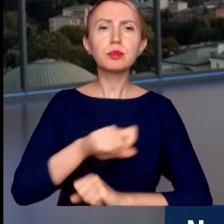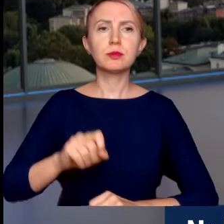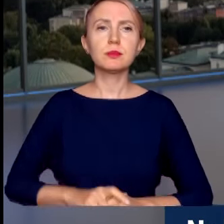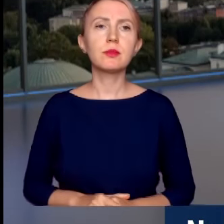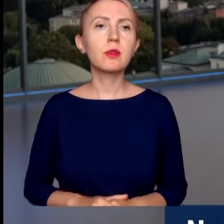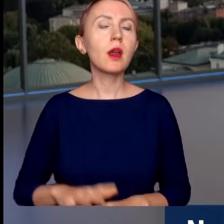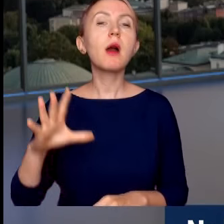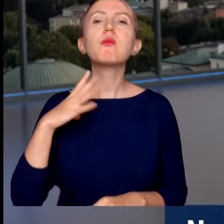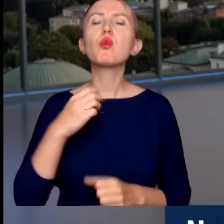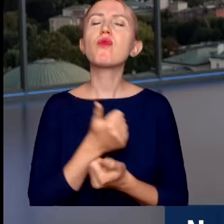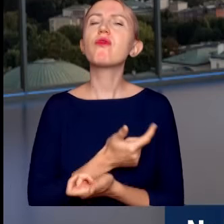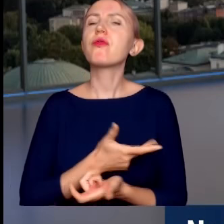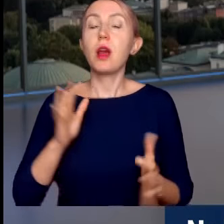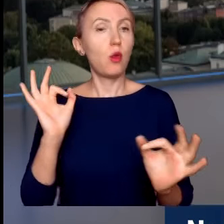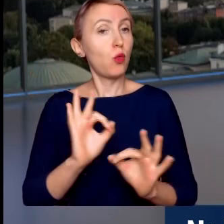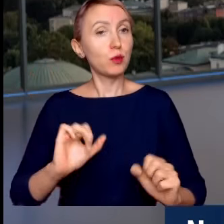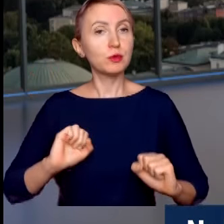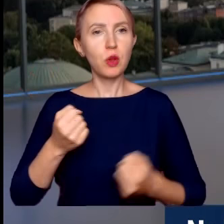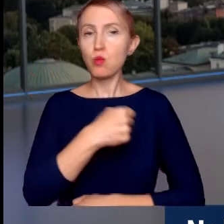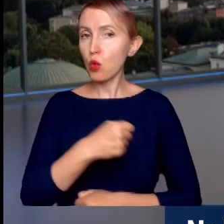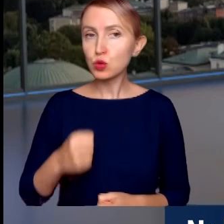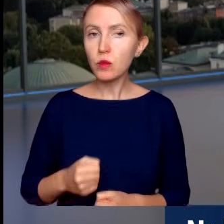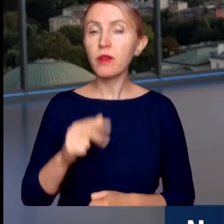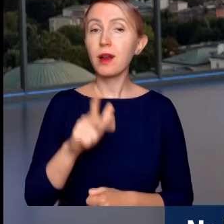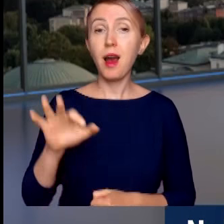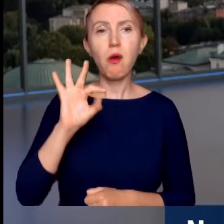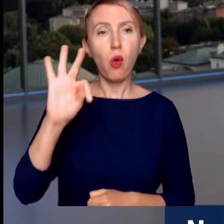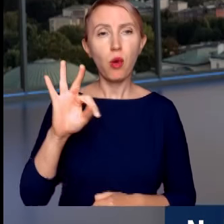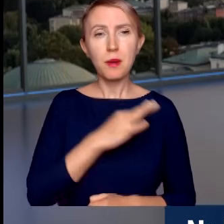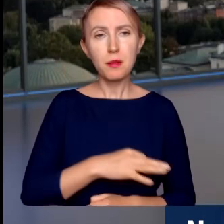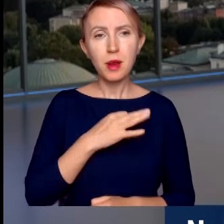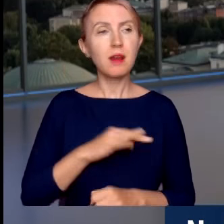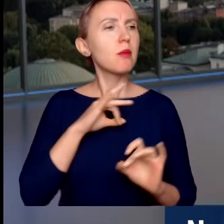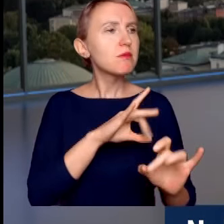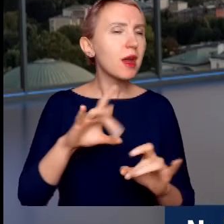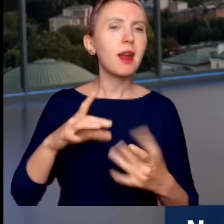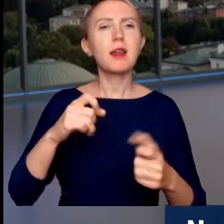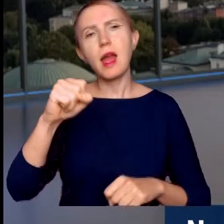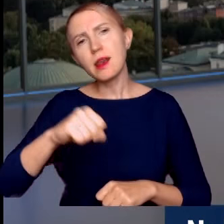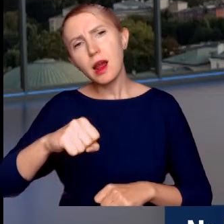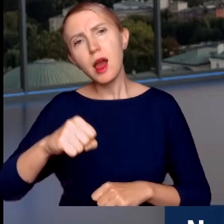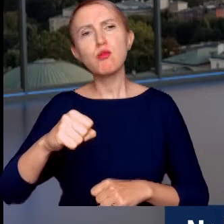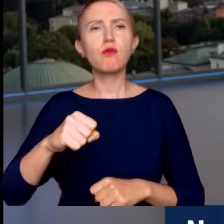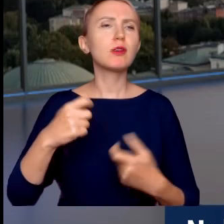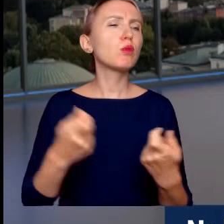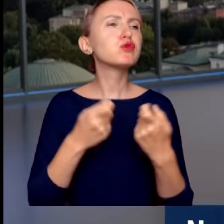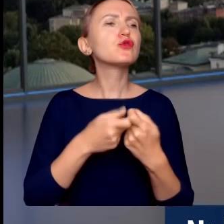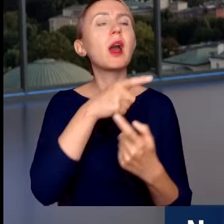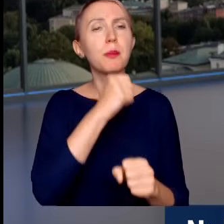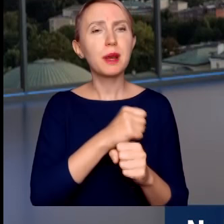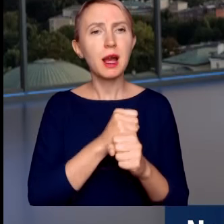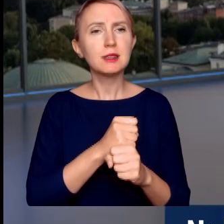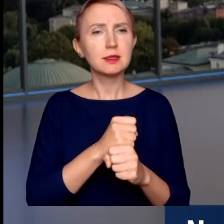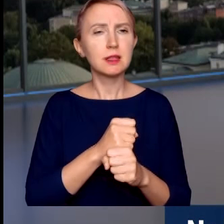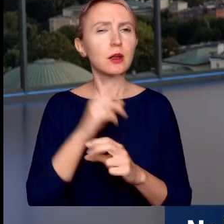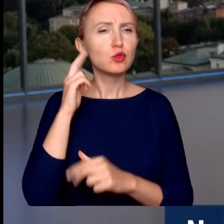Mieliśmy szereg skandalicznych działań. Posłowie Koalicji Obywatelskiej biegający, czy to z reklamówkami, przeszkadzający naszym